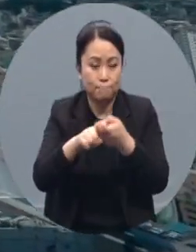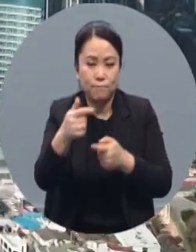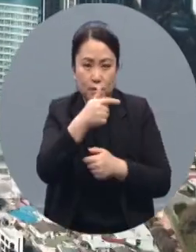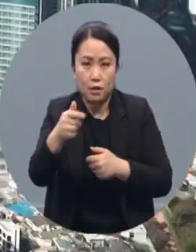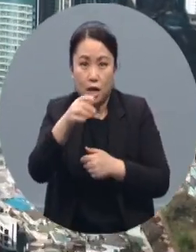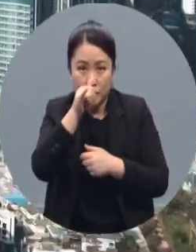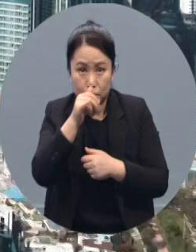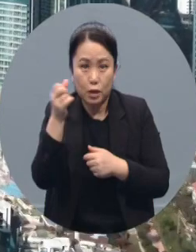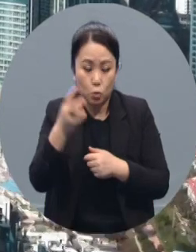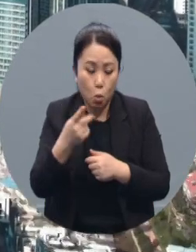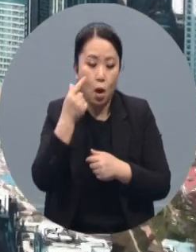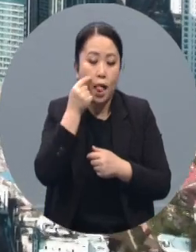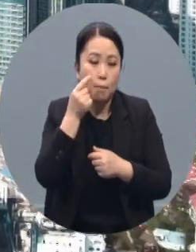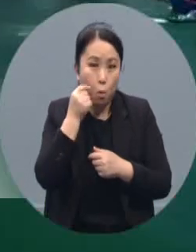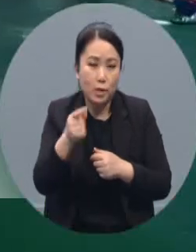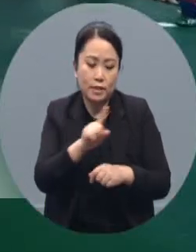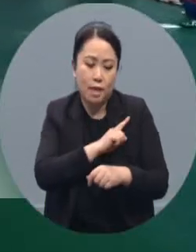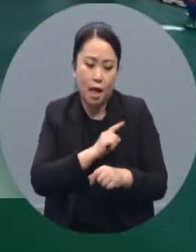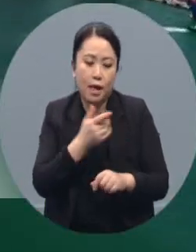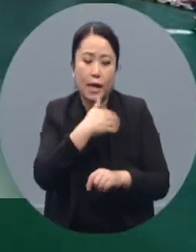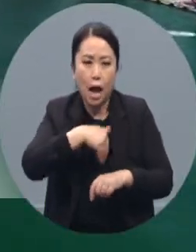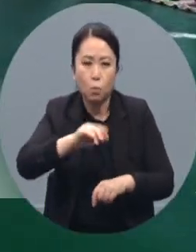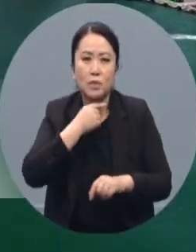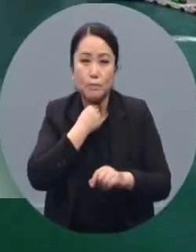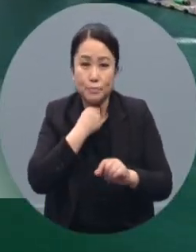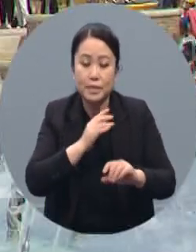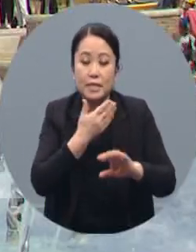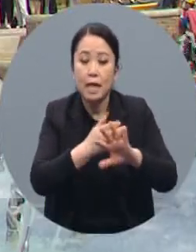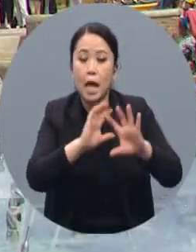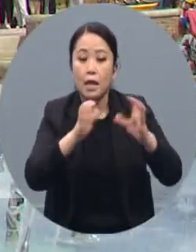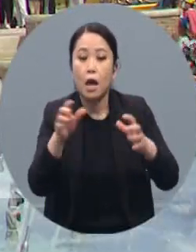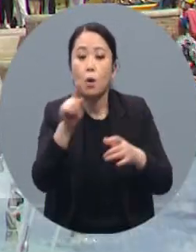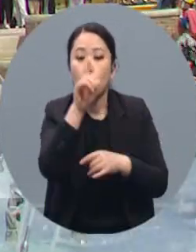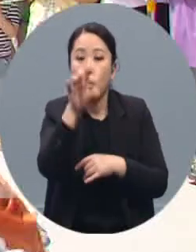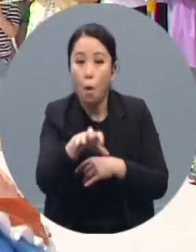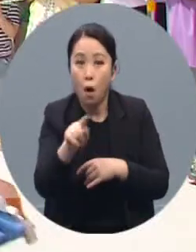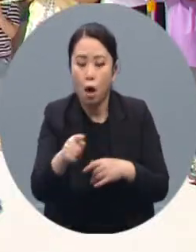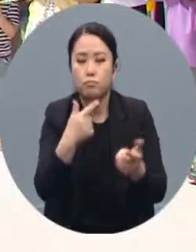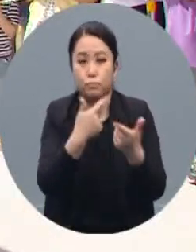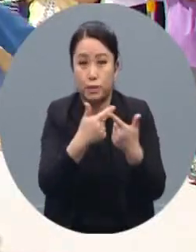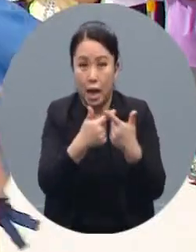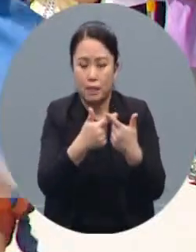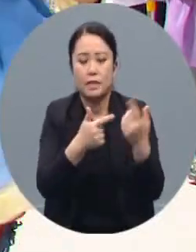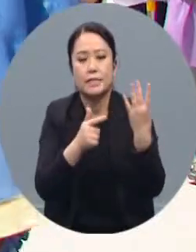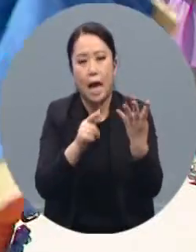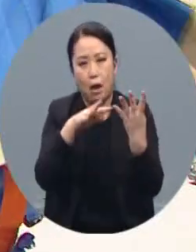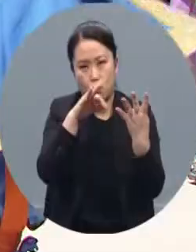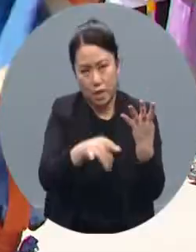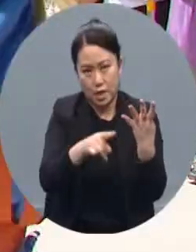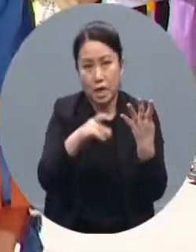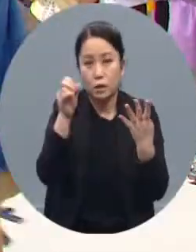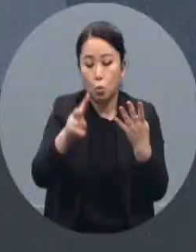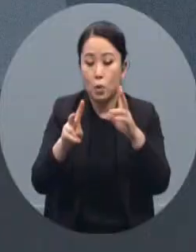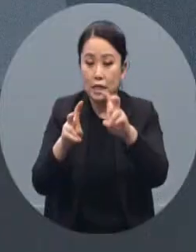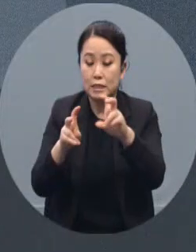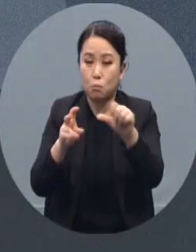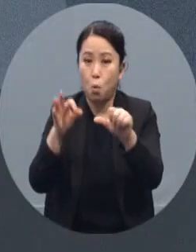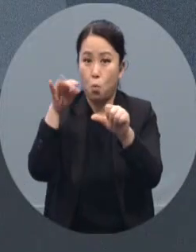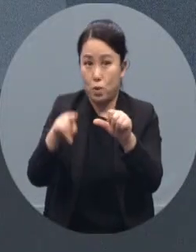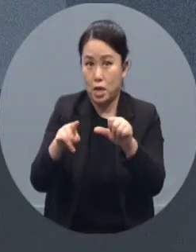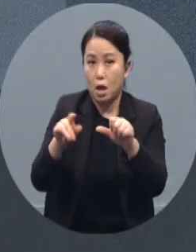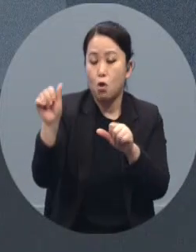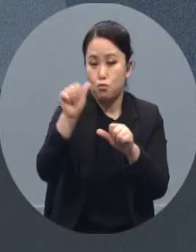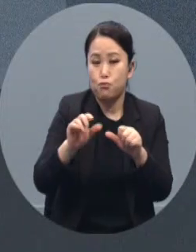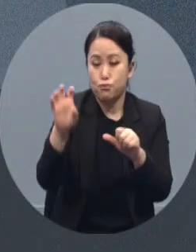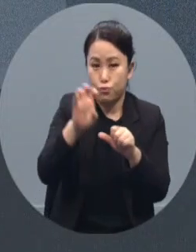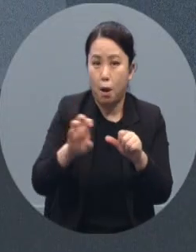싶은 해외여행지 4위에 올랐고 세계 여행지 25위권에 아시아 도시 중 유일하게 부산이 선정됐습니다.